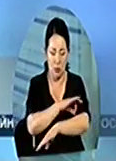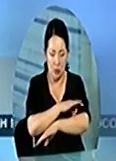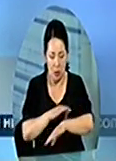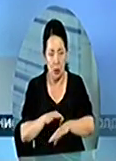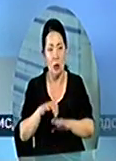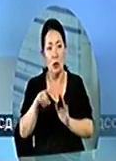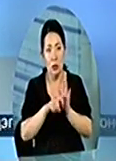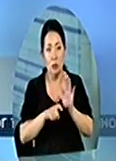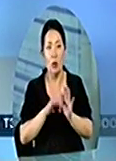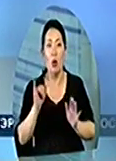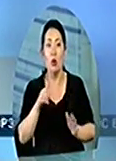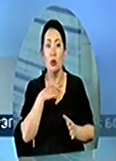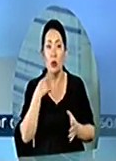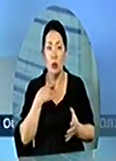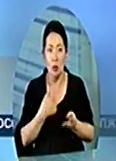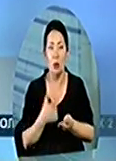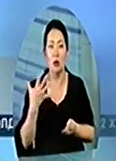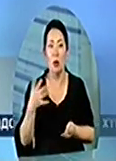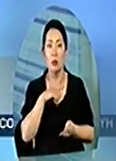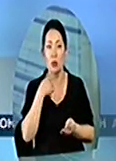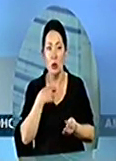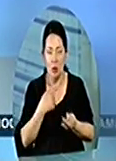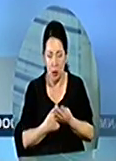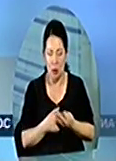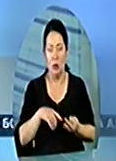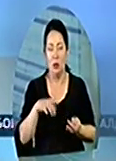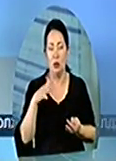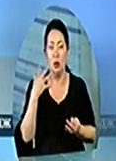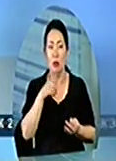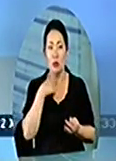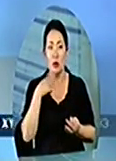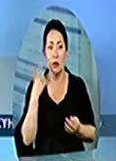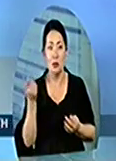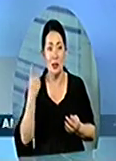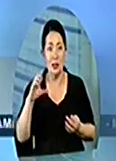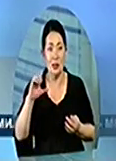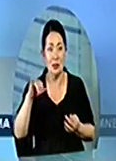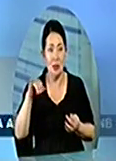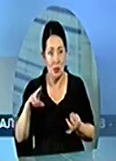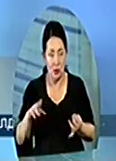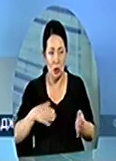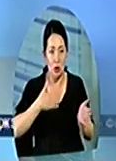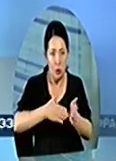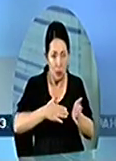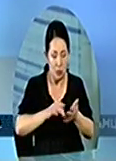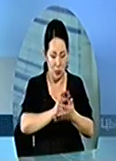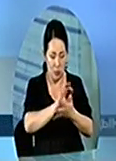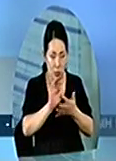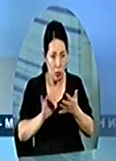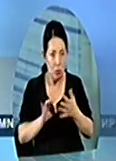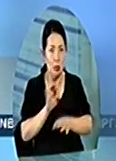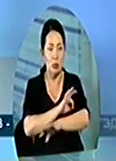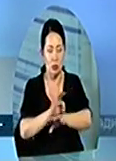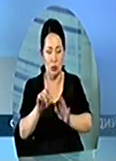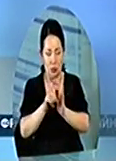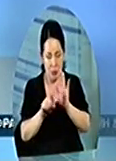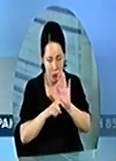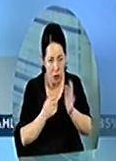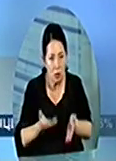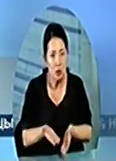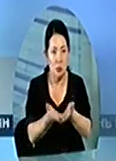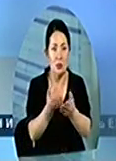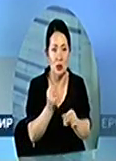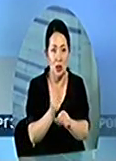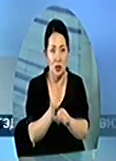оюутлогоо, таван толгоо цахилгаан станц, таван толгоо төмөр зам гэх мэтчлэн энэ томоохон төсөл хөтөлбөрүүдийг бас дэмжиж ажиллахаар ингэжээж